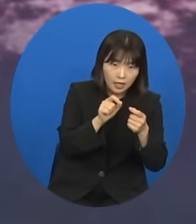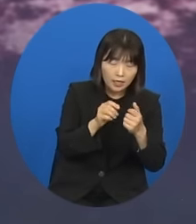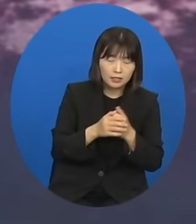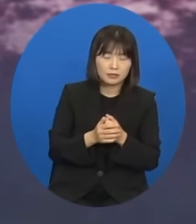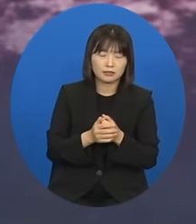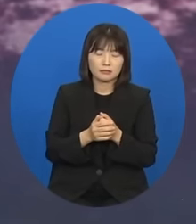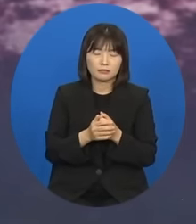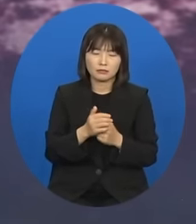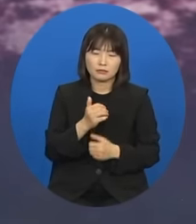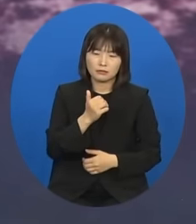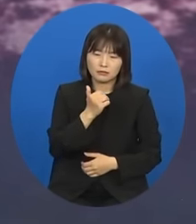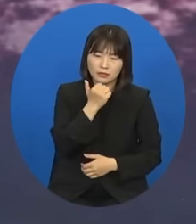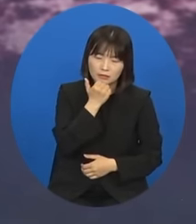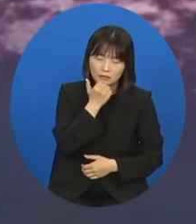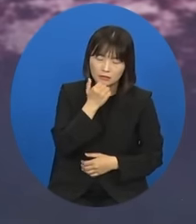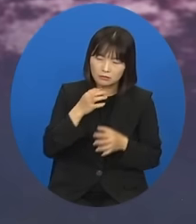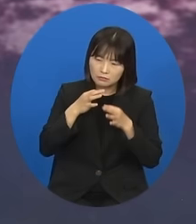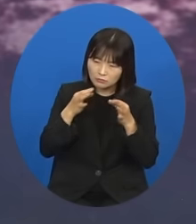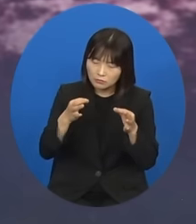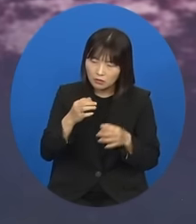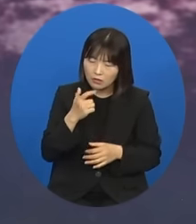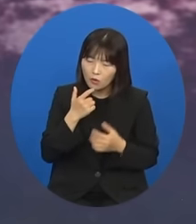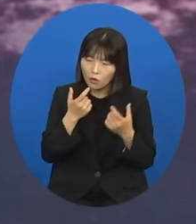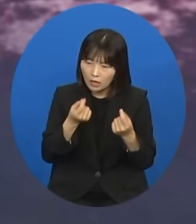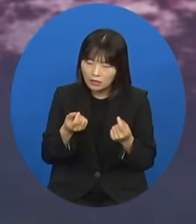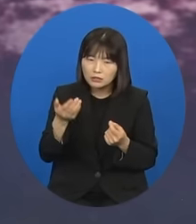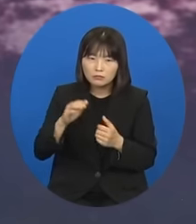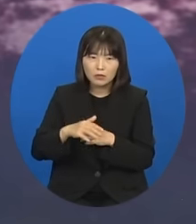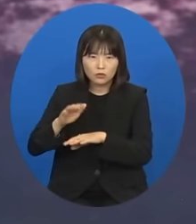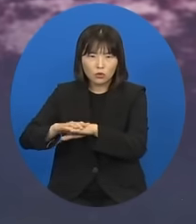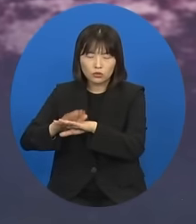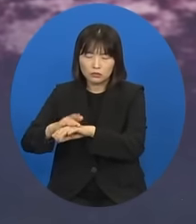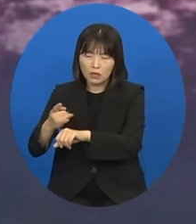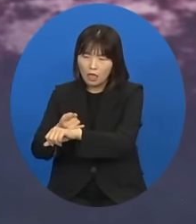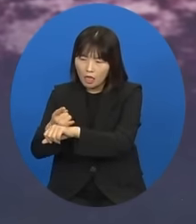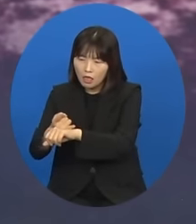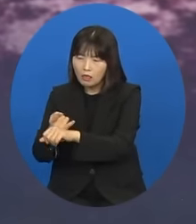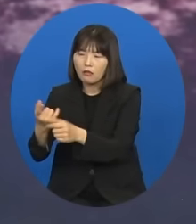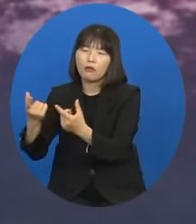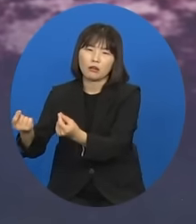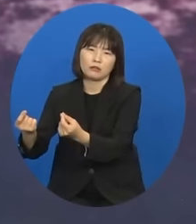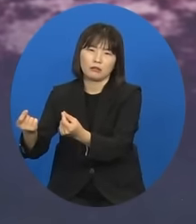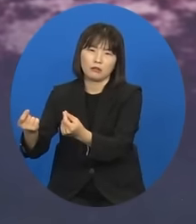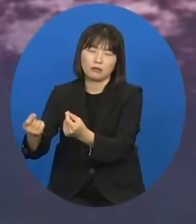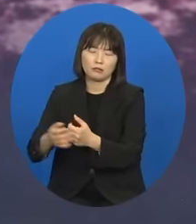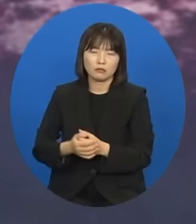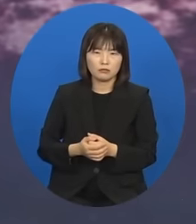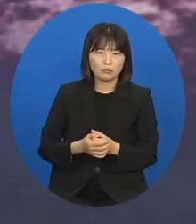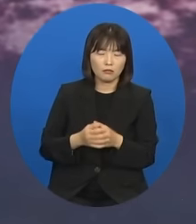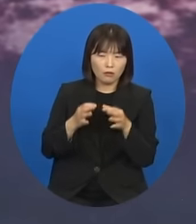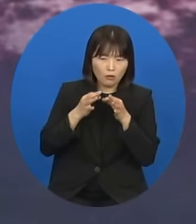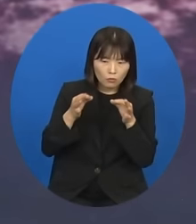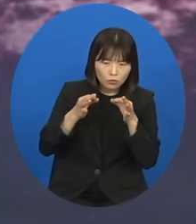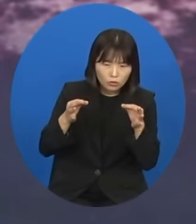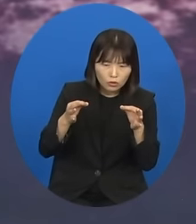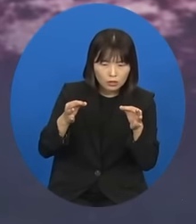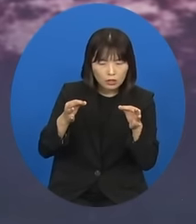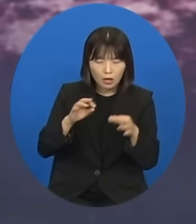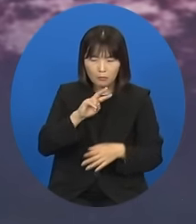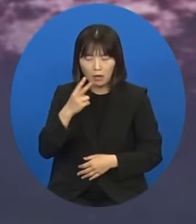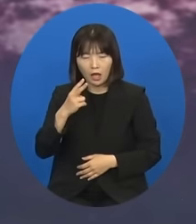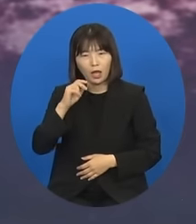음성은 야곱의 음성이나 손은에서의 손이다 아 목소리는 변조를 성대 모사도 한계가 있는